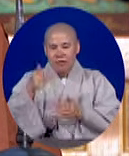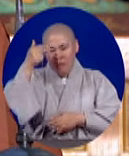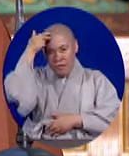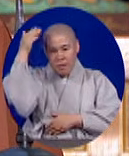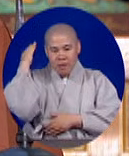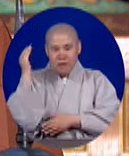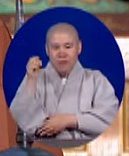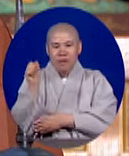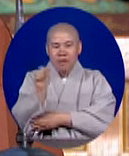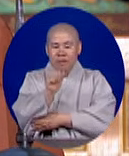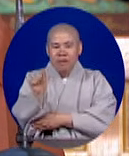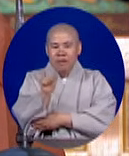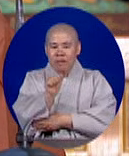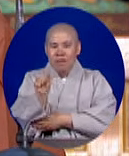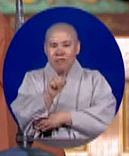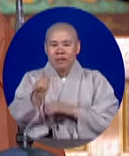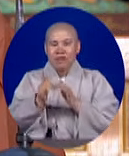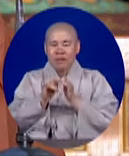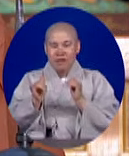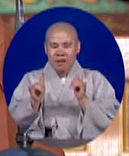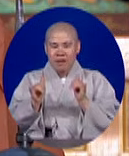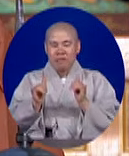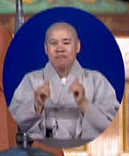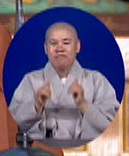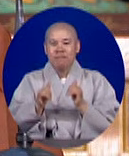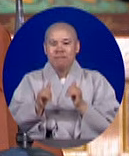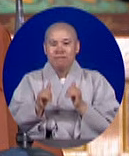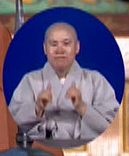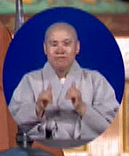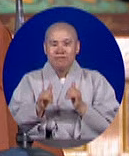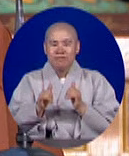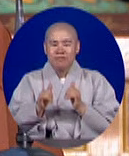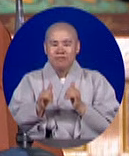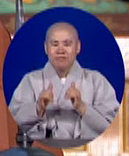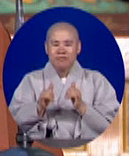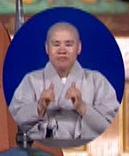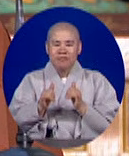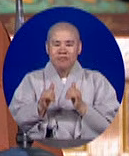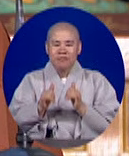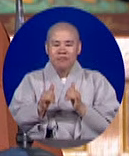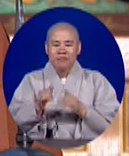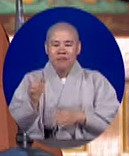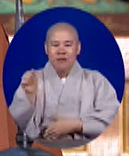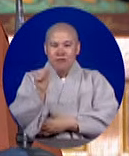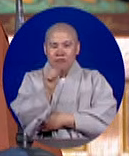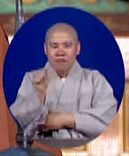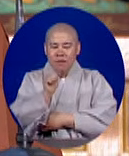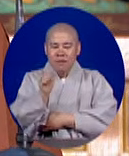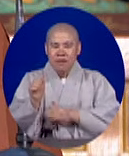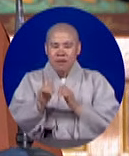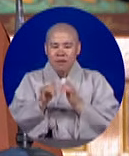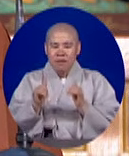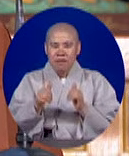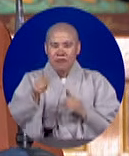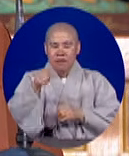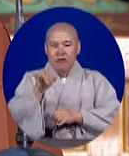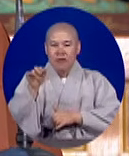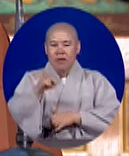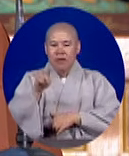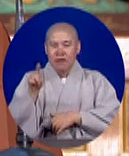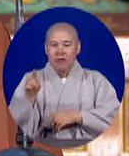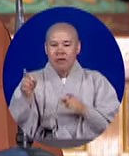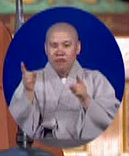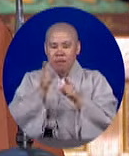옛날에는 기사님이 아니라 전부 운전수예요. 운전수. 그 운전수가 기사로 바뀐